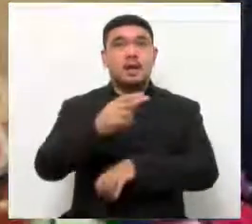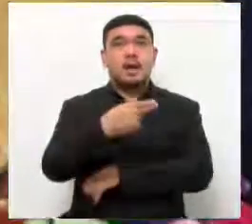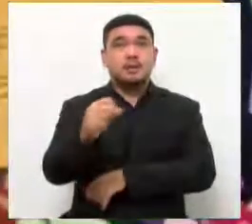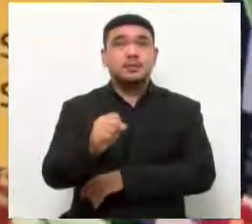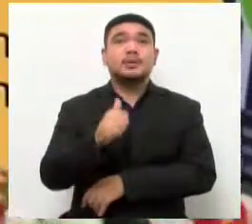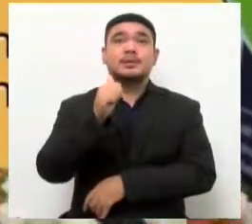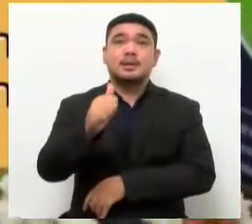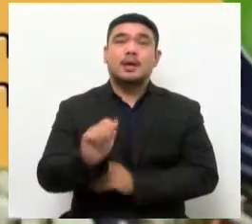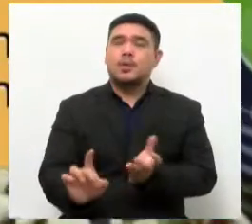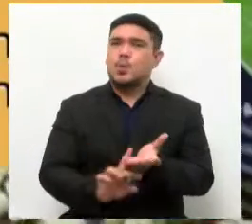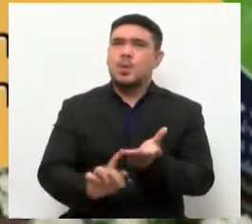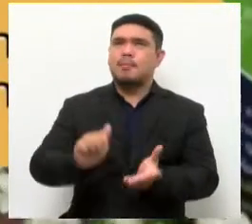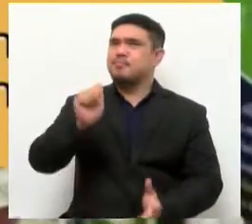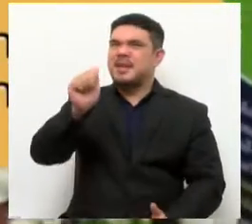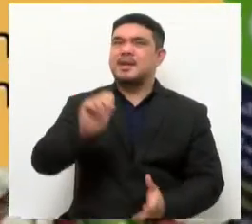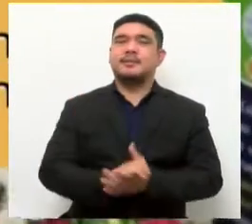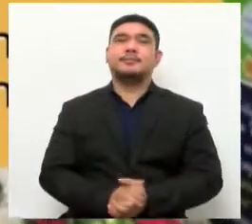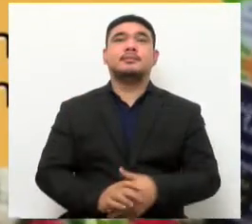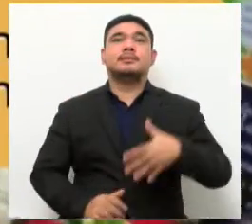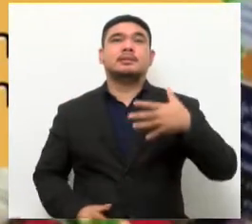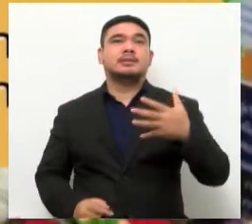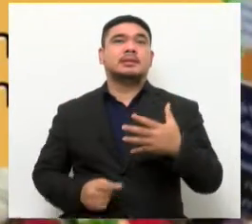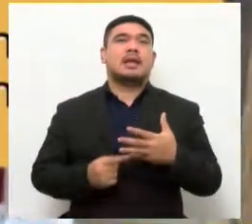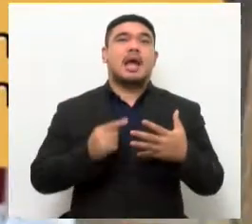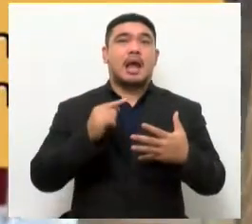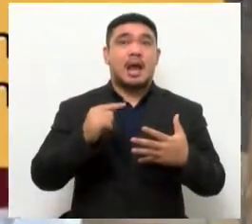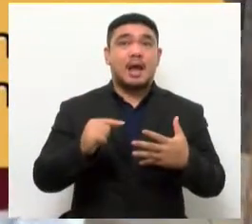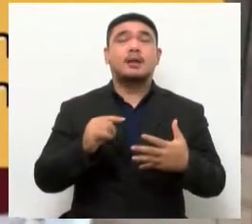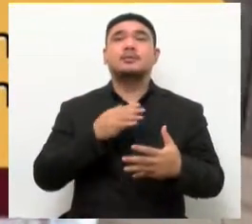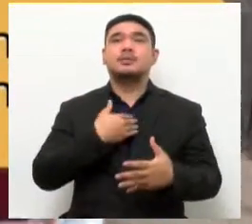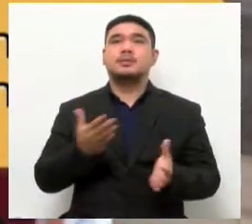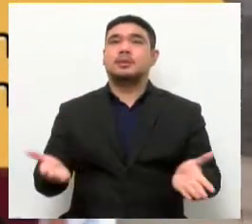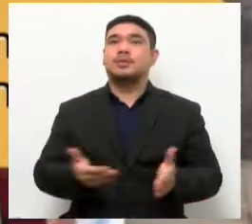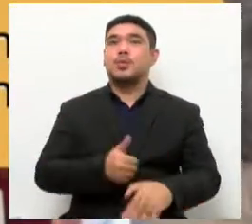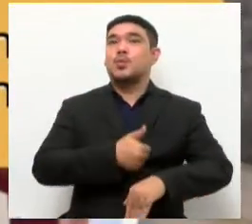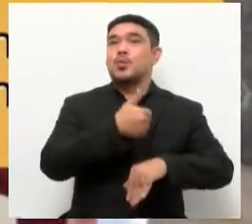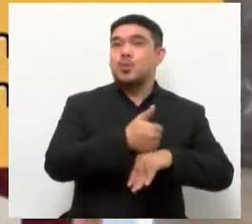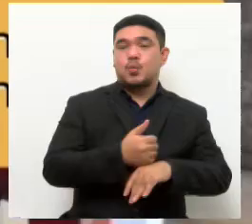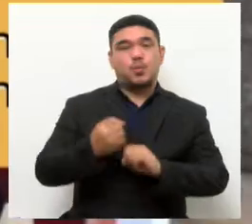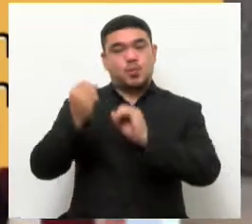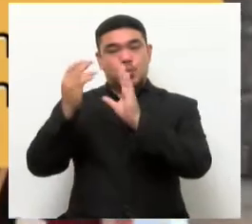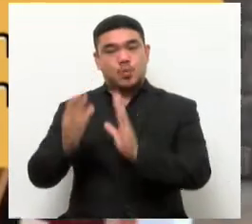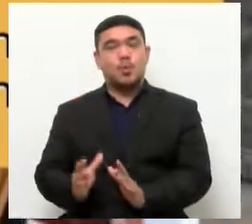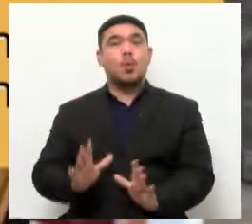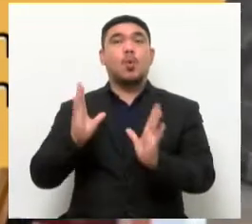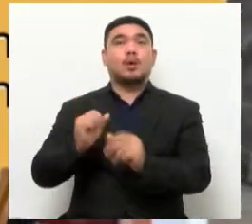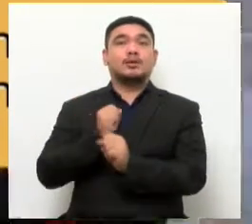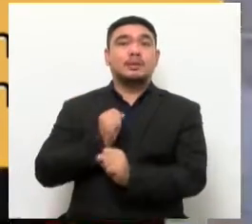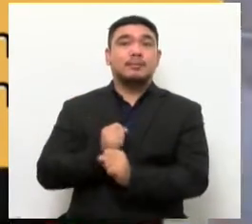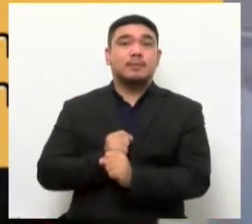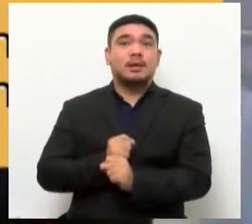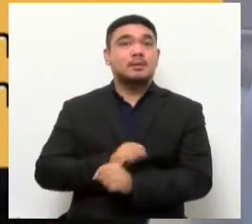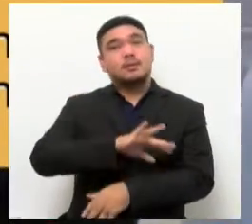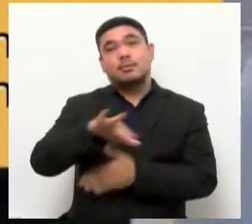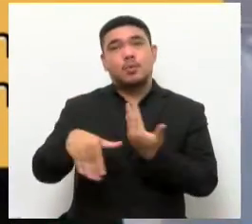ประสิทธิภาพ 5. ส่งเสริมสนับสนุนให้ผู้บริหารครูและบุคลากรทางการศึกษ